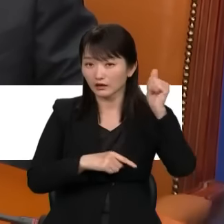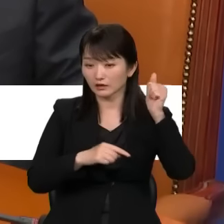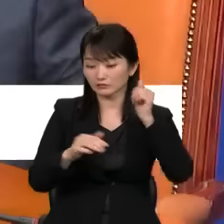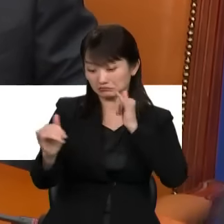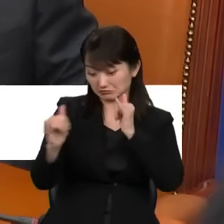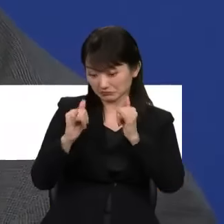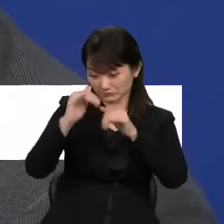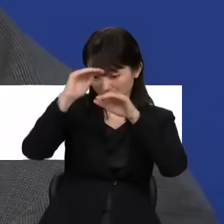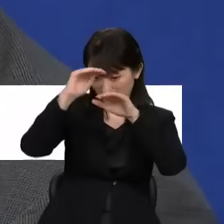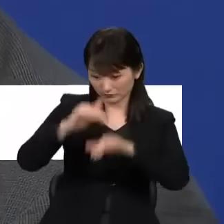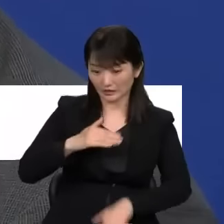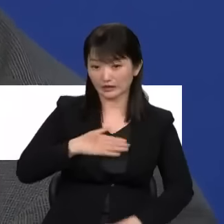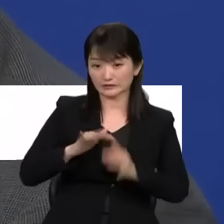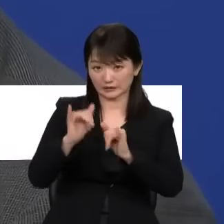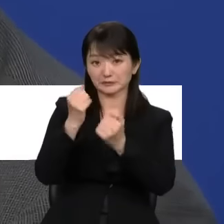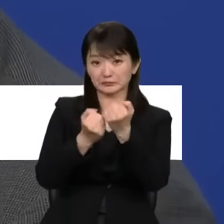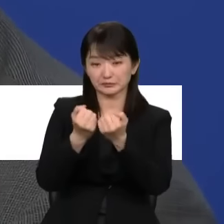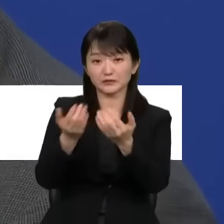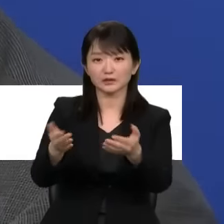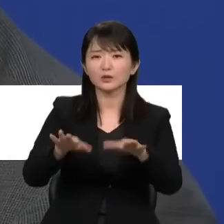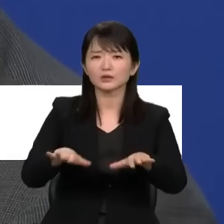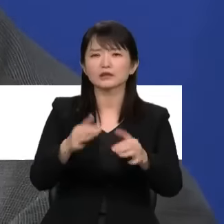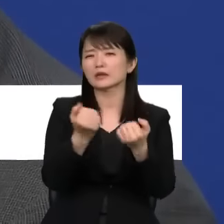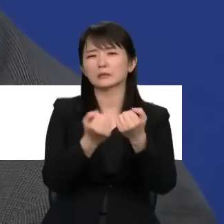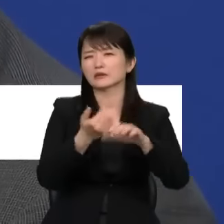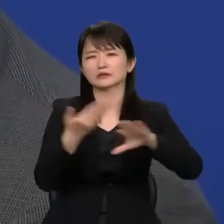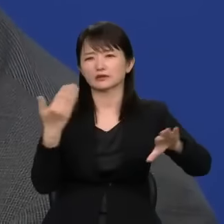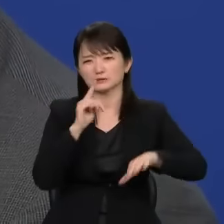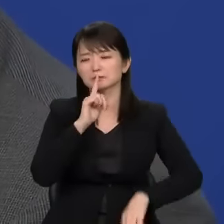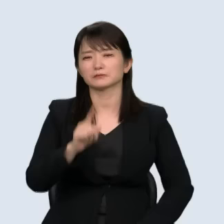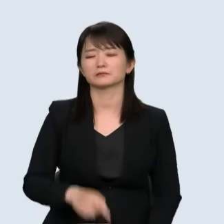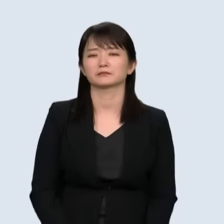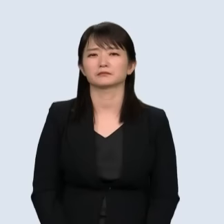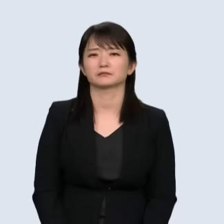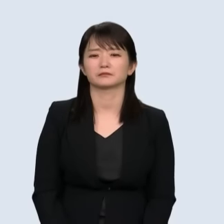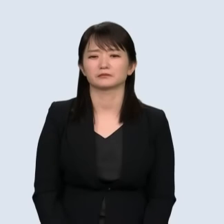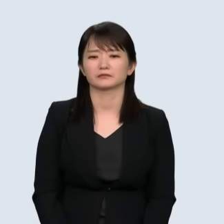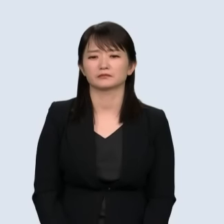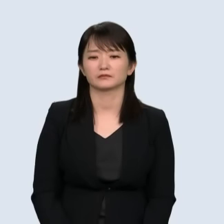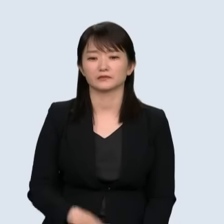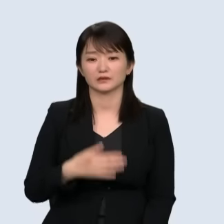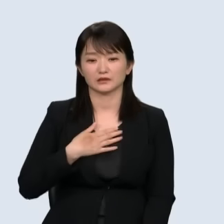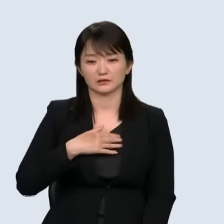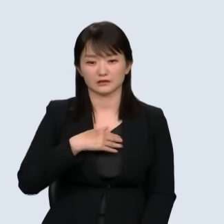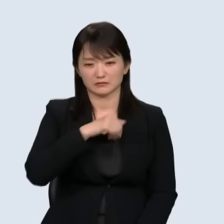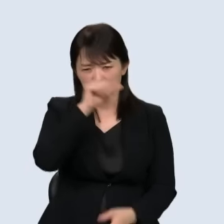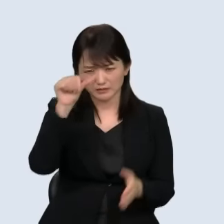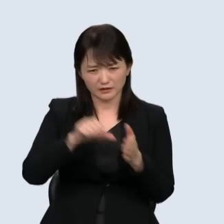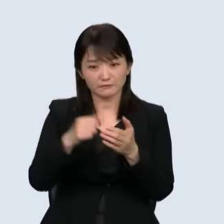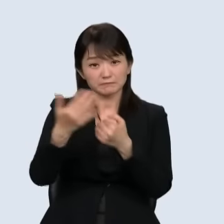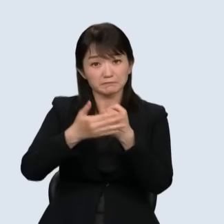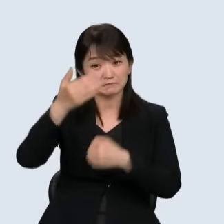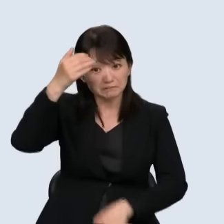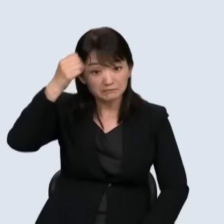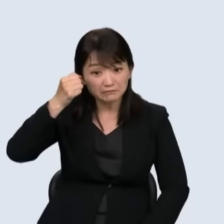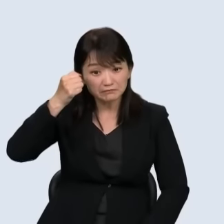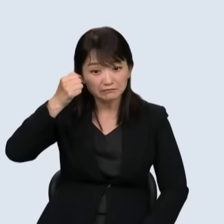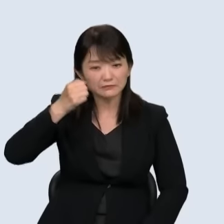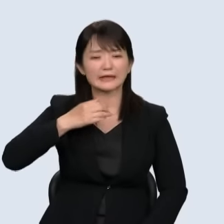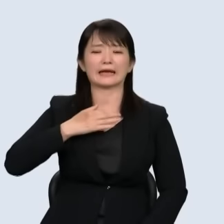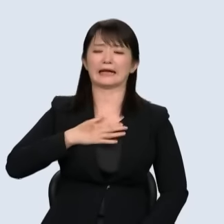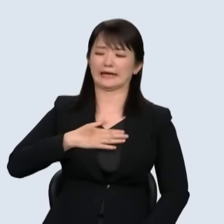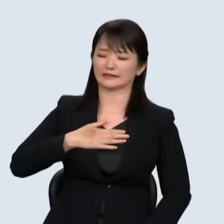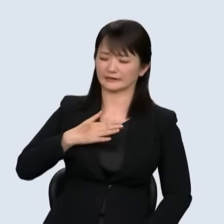내용을 지인에게 설명하면서 오늘 해명과는 다른 이야기를 했습니다. 내가 평생 이래 있지 않겠습니다. 하니까 알았어, 내가